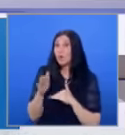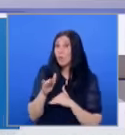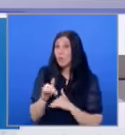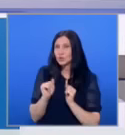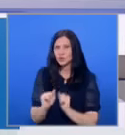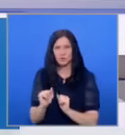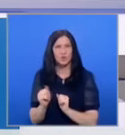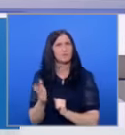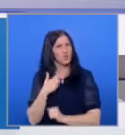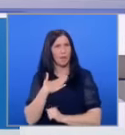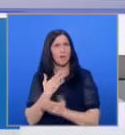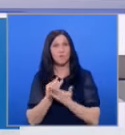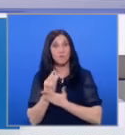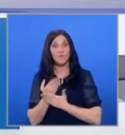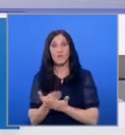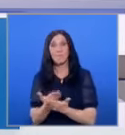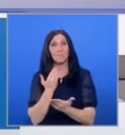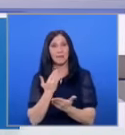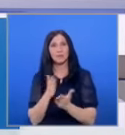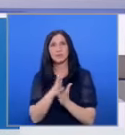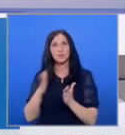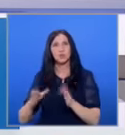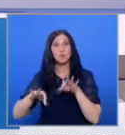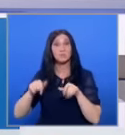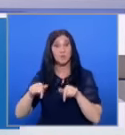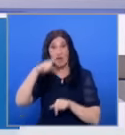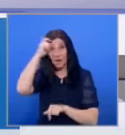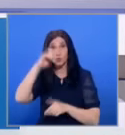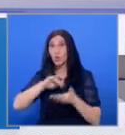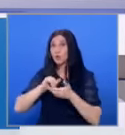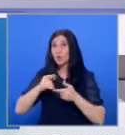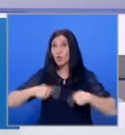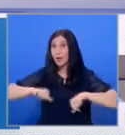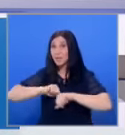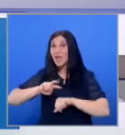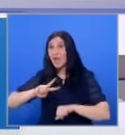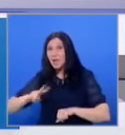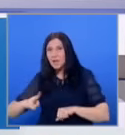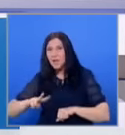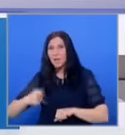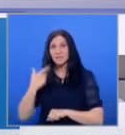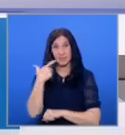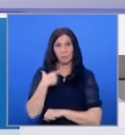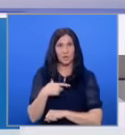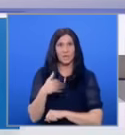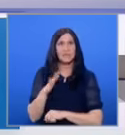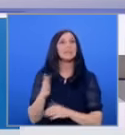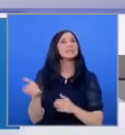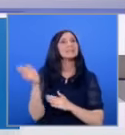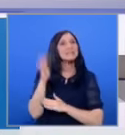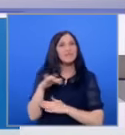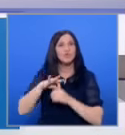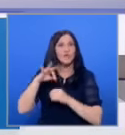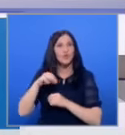се очаква, че ще има нови предсрочни избори това лято, коалиционен кабинет или самостоятелен, но след следващия вот.